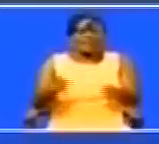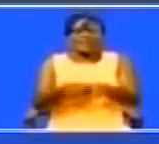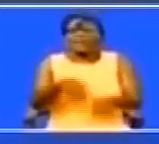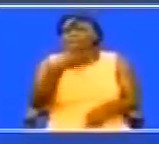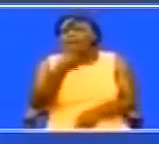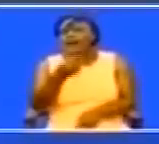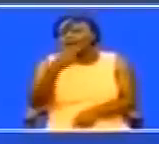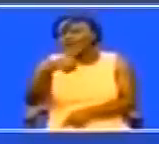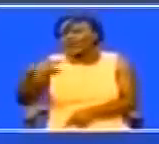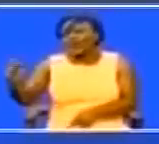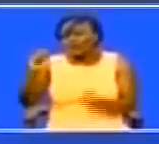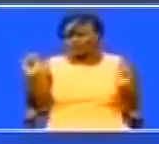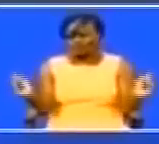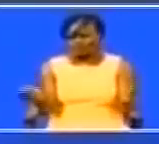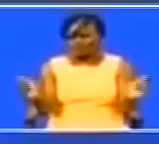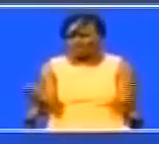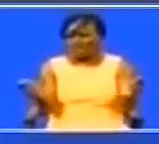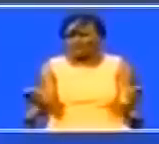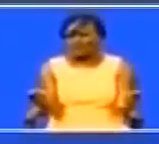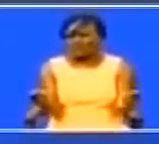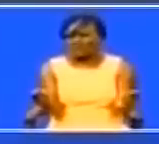wengi, unaenda kwa mganga kutafuta nini?